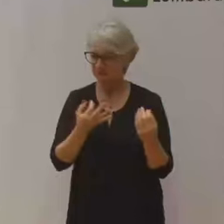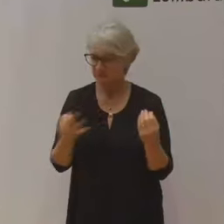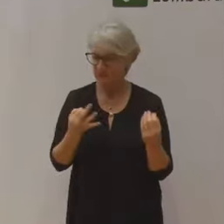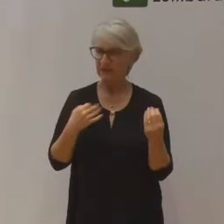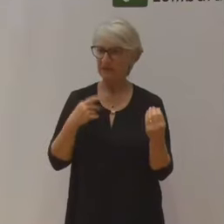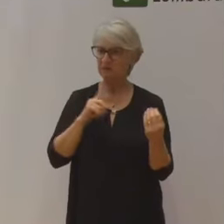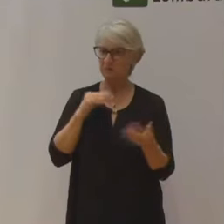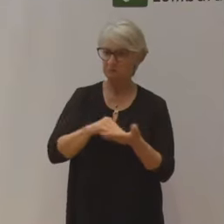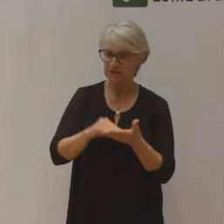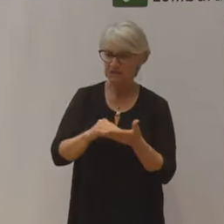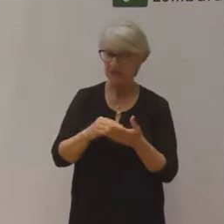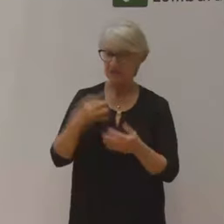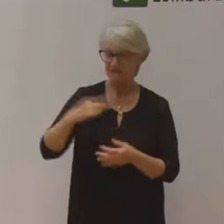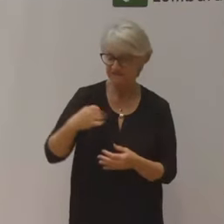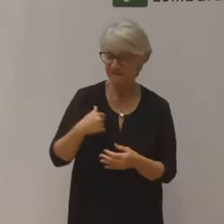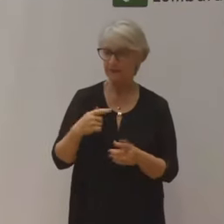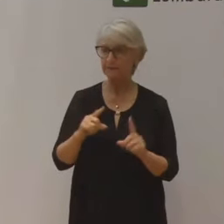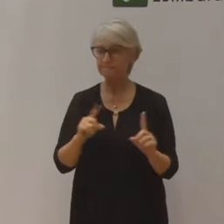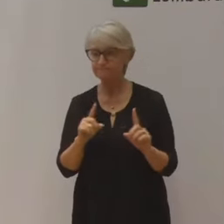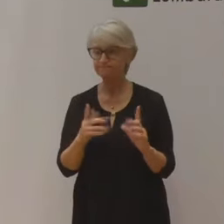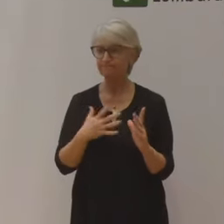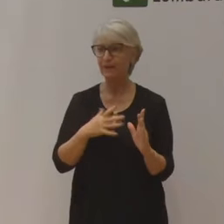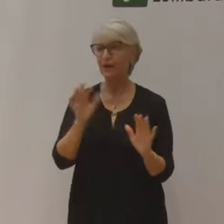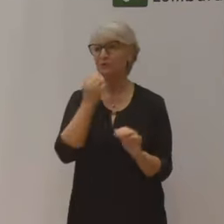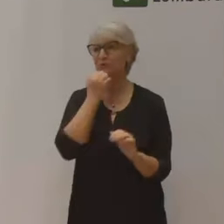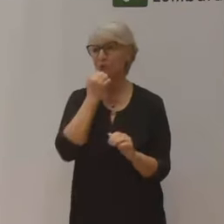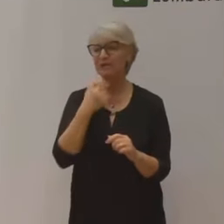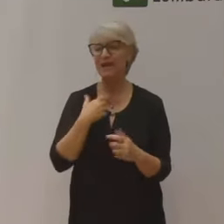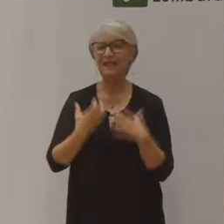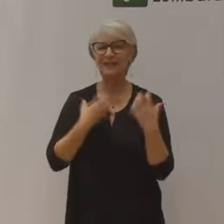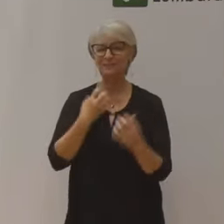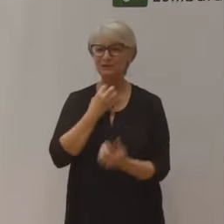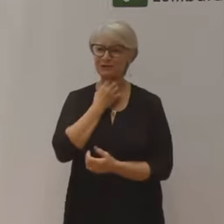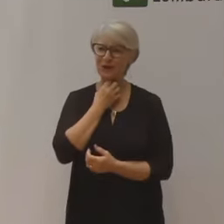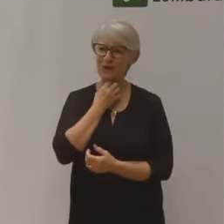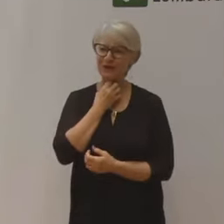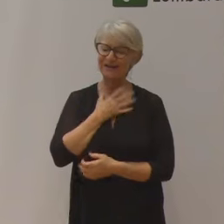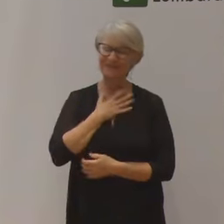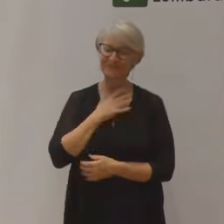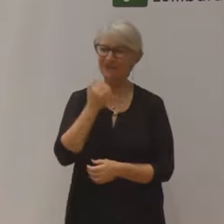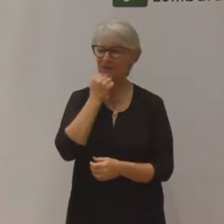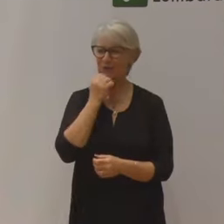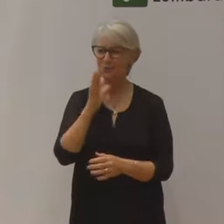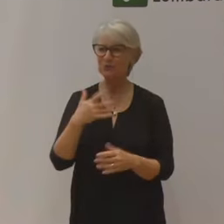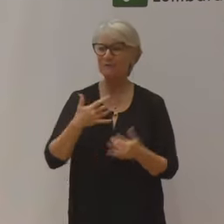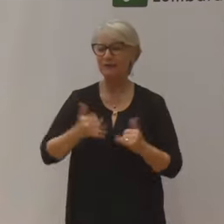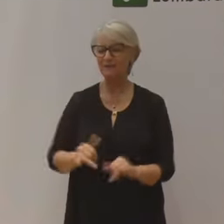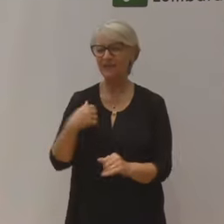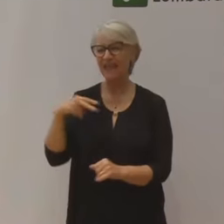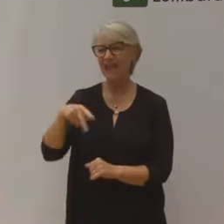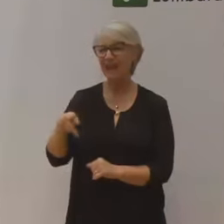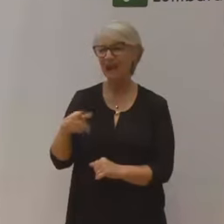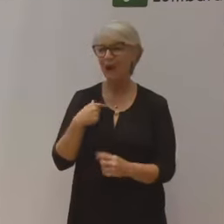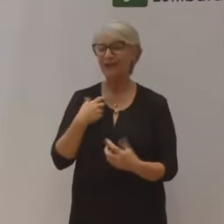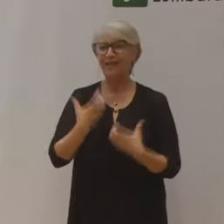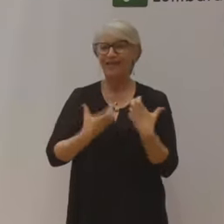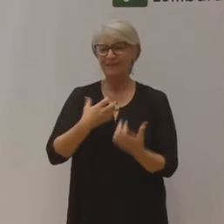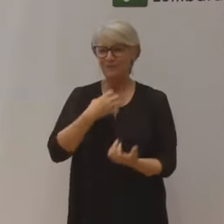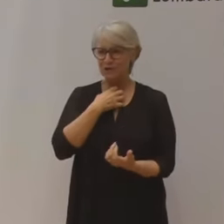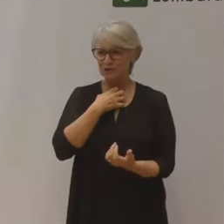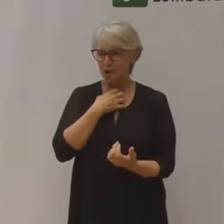abbastanza presenti. Ritengo che, scusate ma l'emozione è sempre tanta quando parlo di Nicole, che